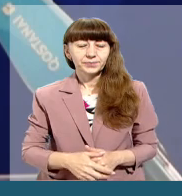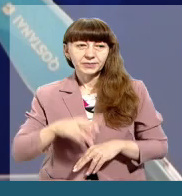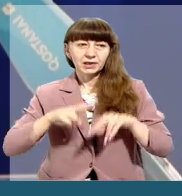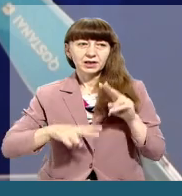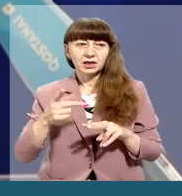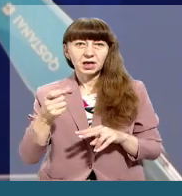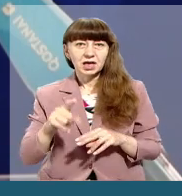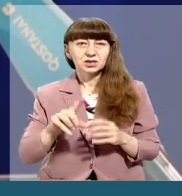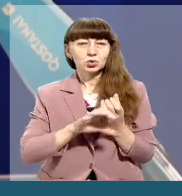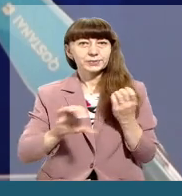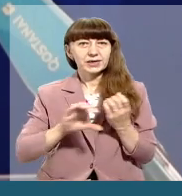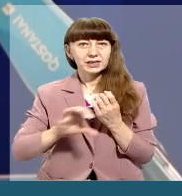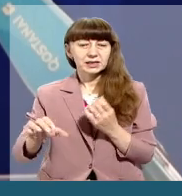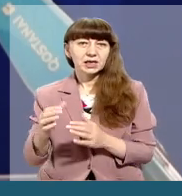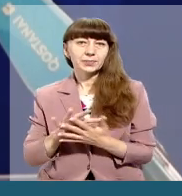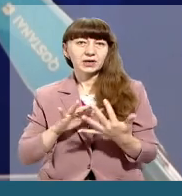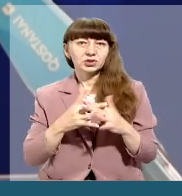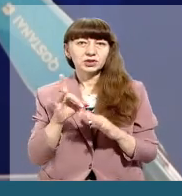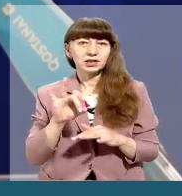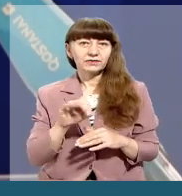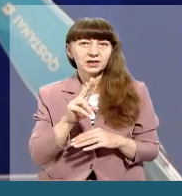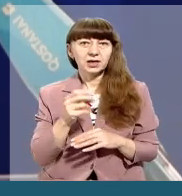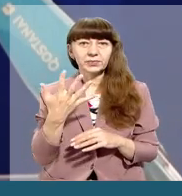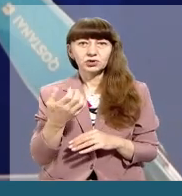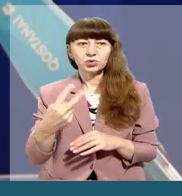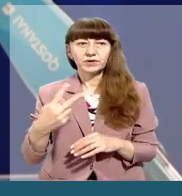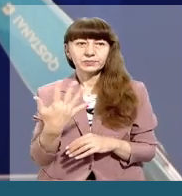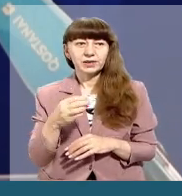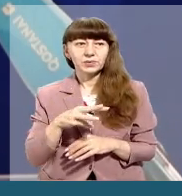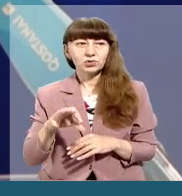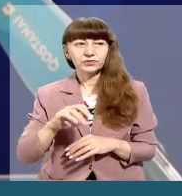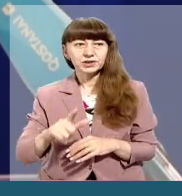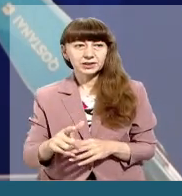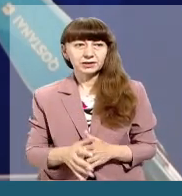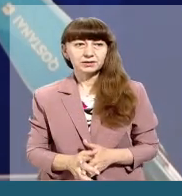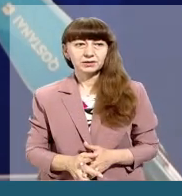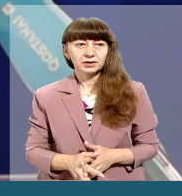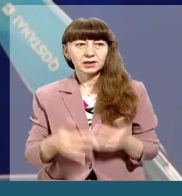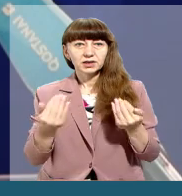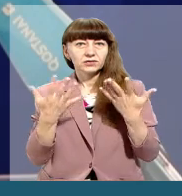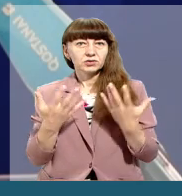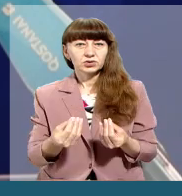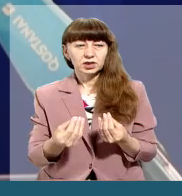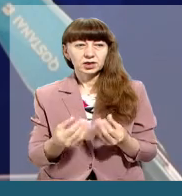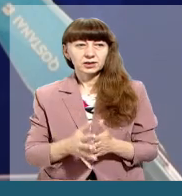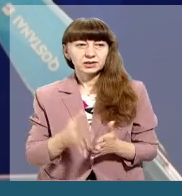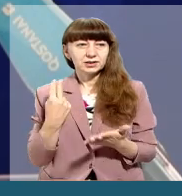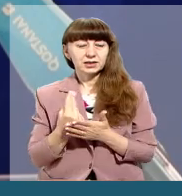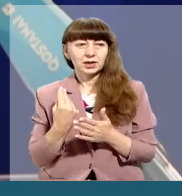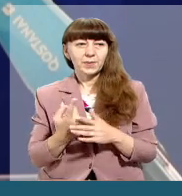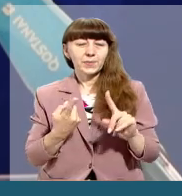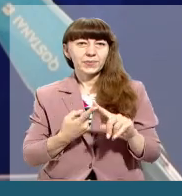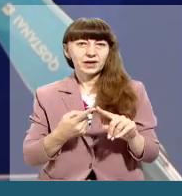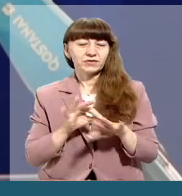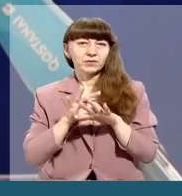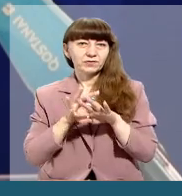строительство газораспределительных сетей в селе Диевка стоимостью 525 миллионов тенге. На сегодняшний день денежные средства первым траншем